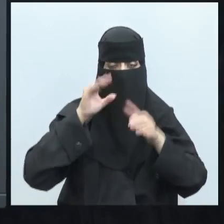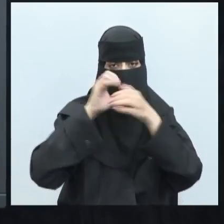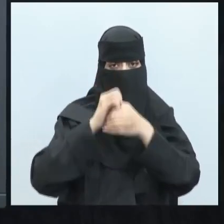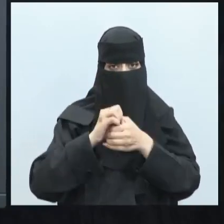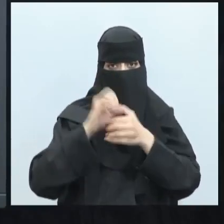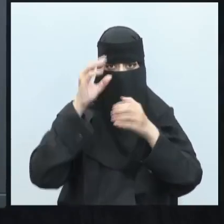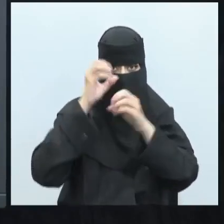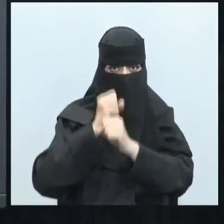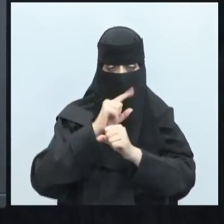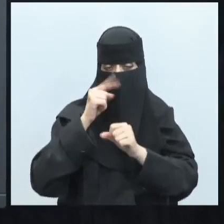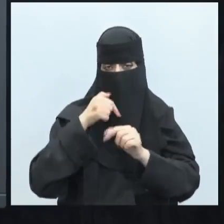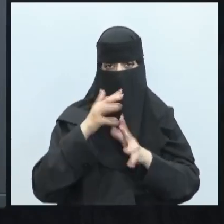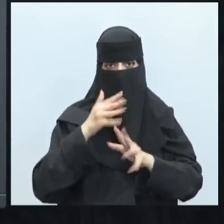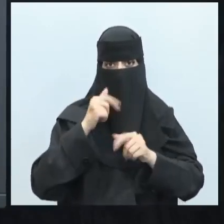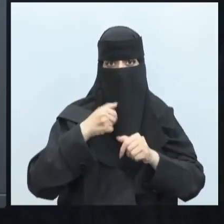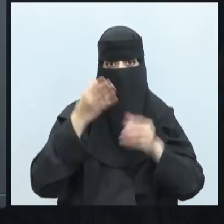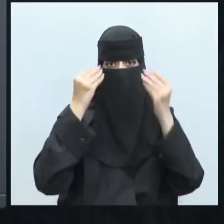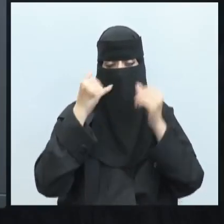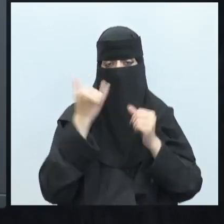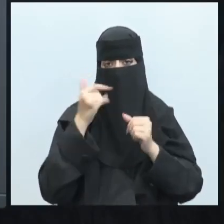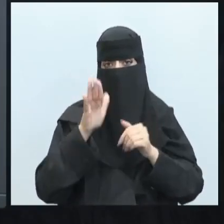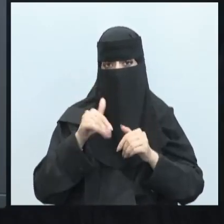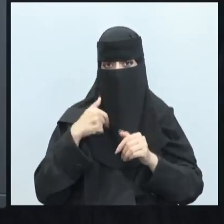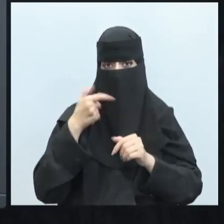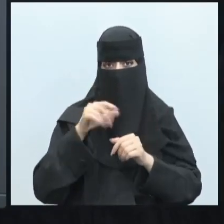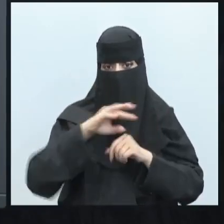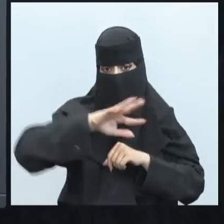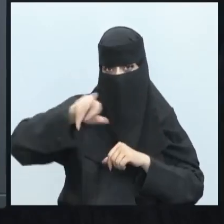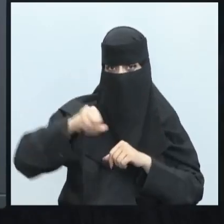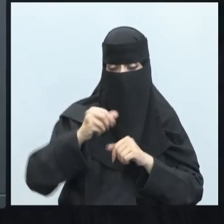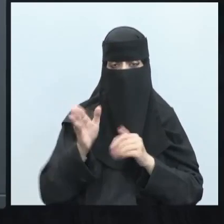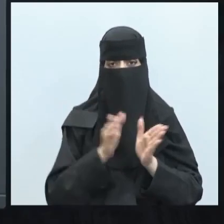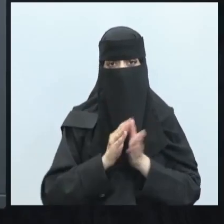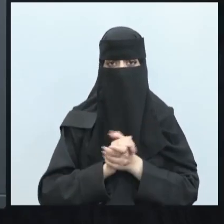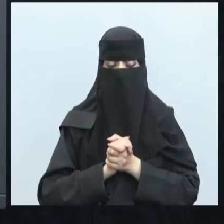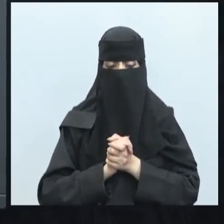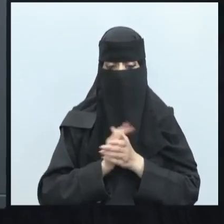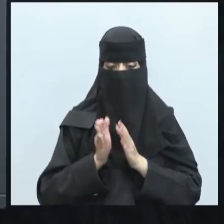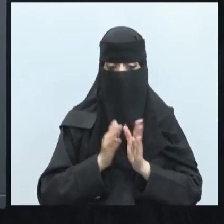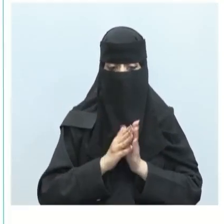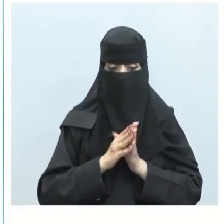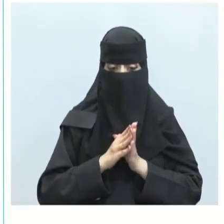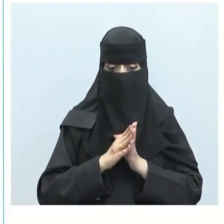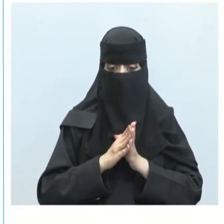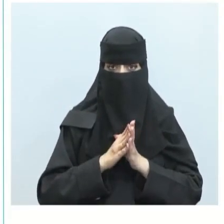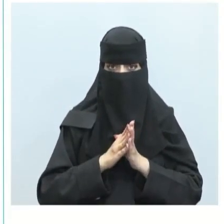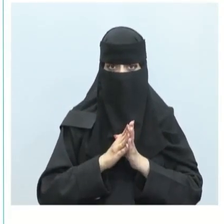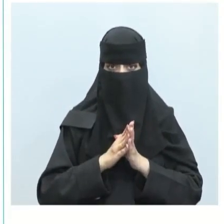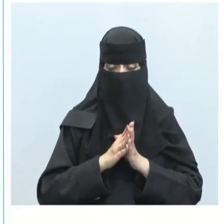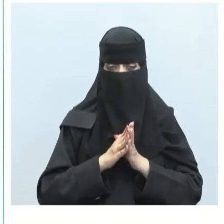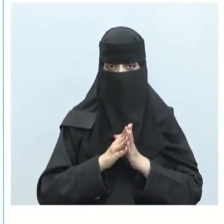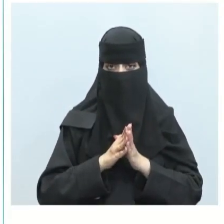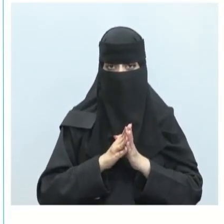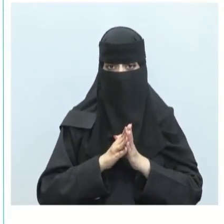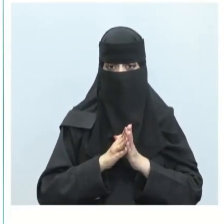امن دون الخوف على بياناته الحساسه وبيانات الاعتماد الخاصه بدخوله لحسابه على هذه الشركه او معلومات